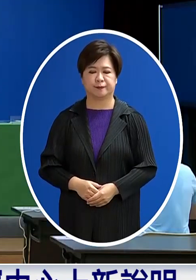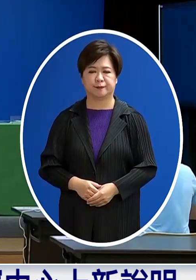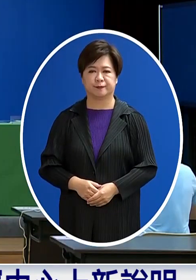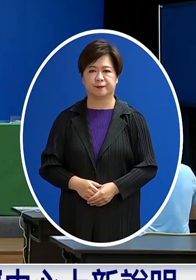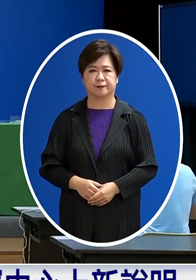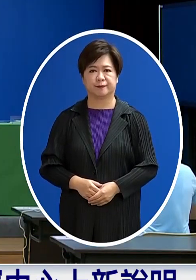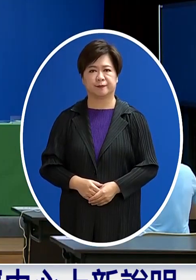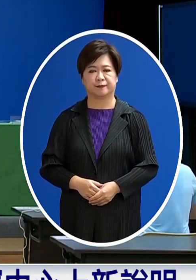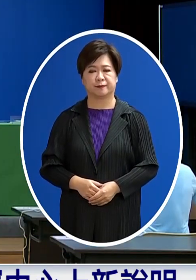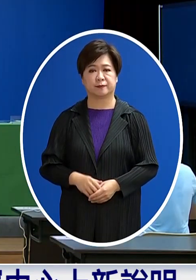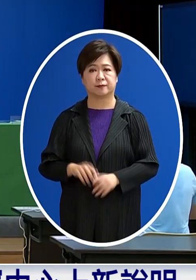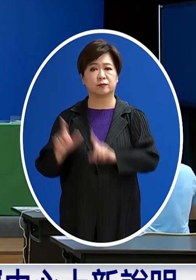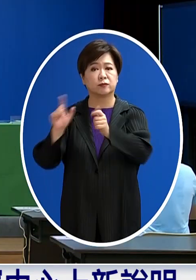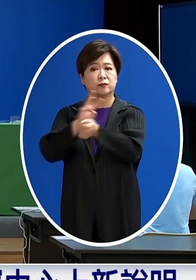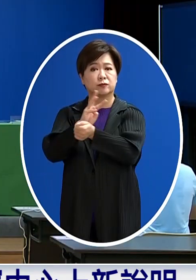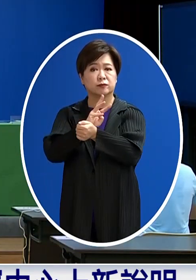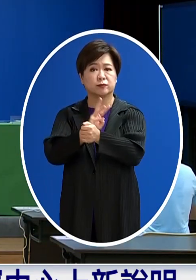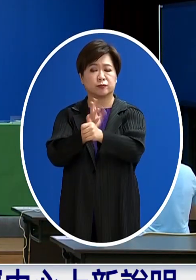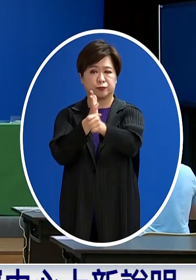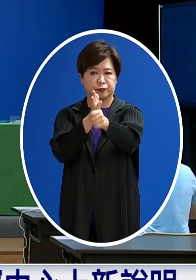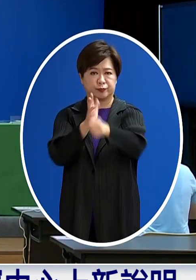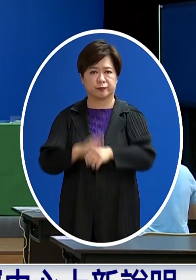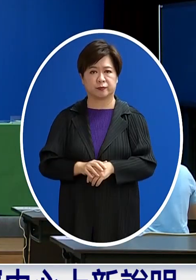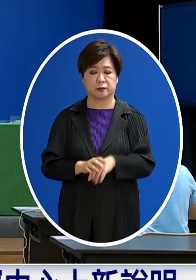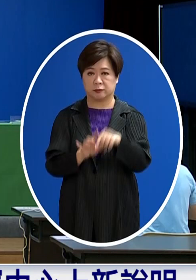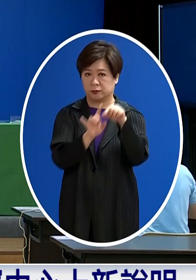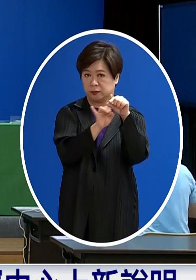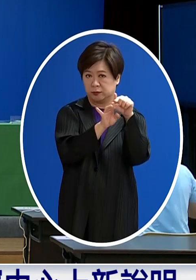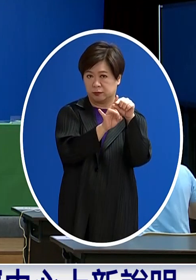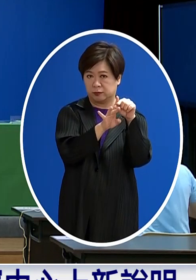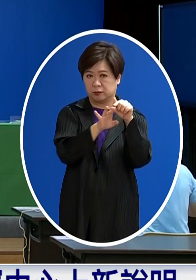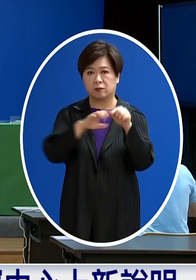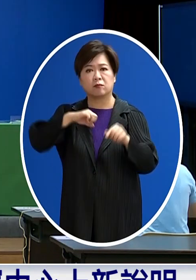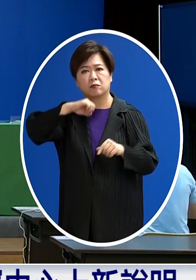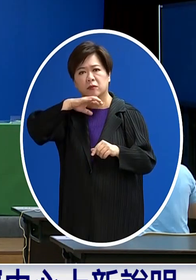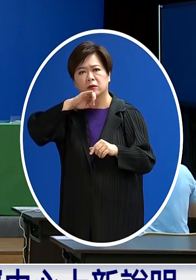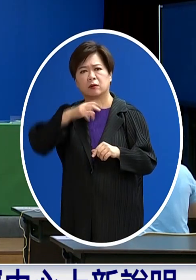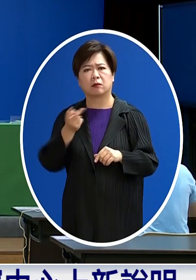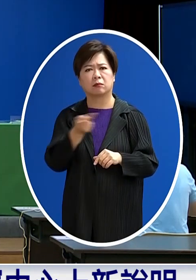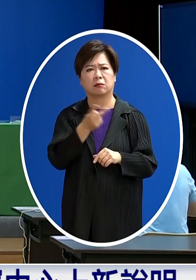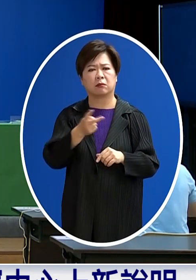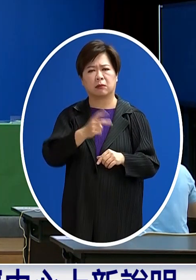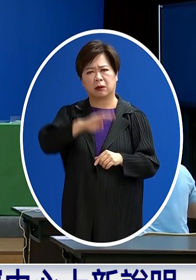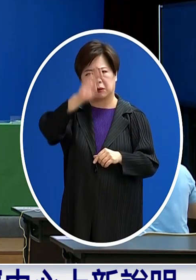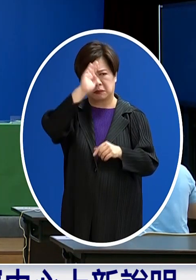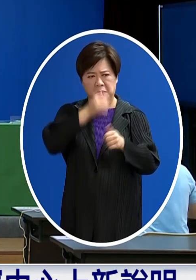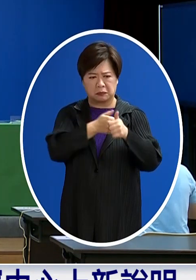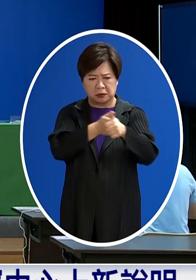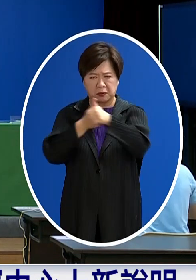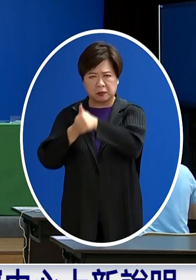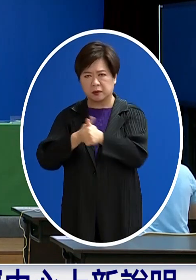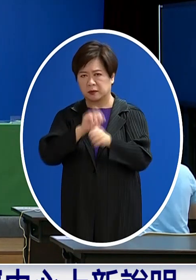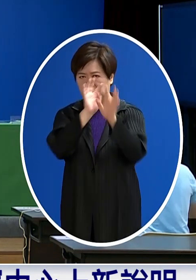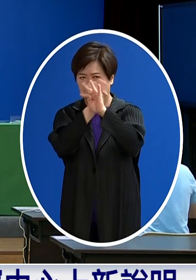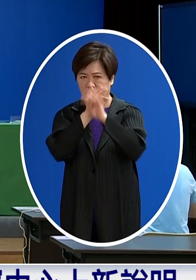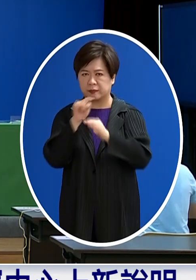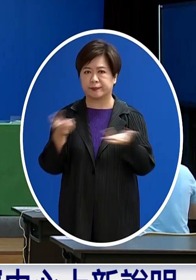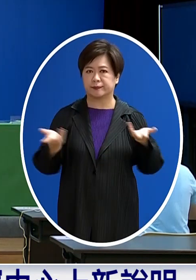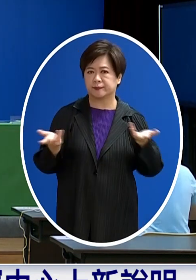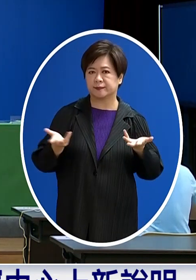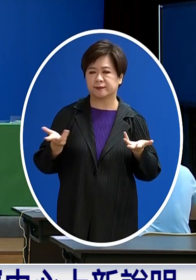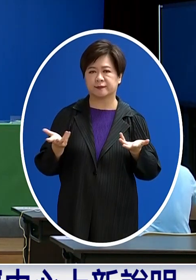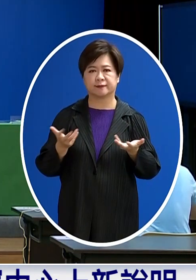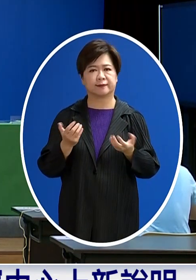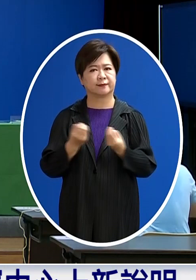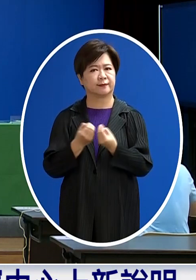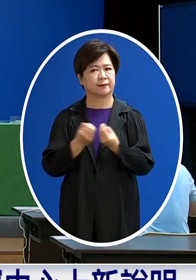不好意思，东森新闻提问，想问一下说台中和屏东啊，要不要该做疫调的部分，然后还有怎么确认说秘